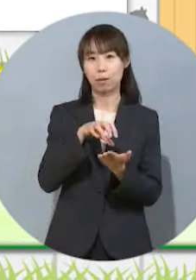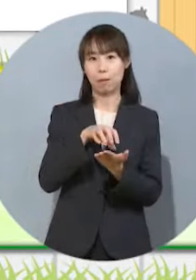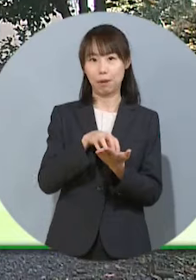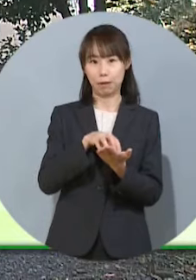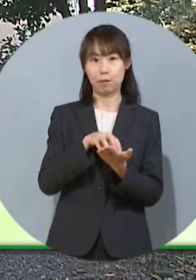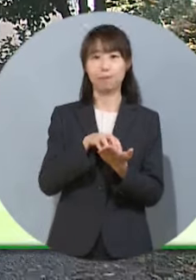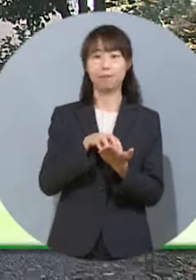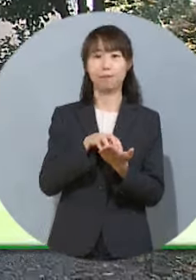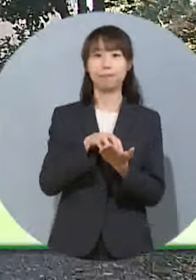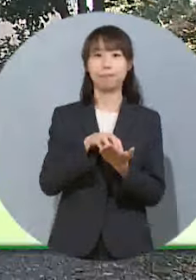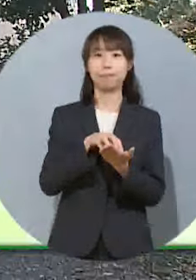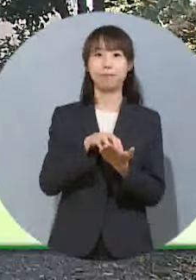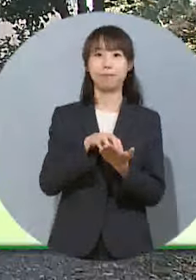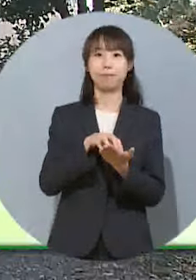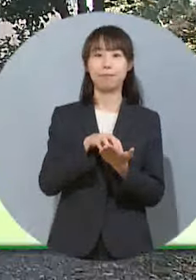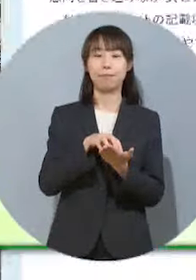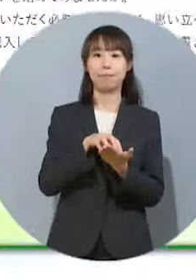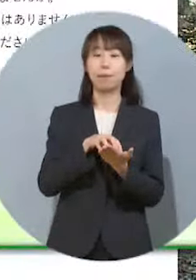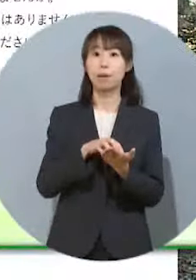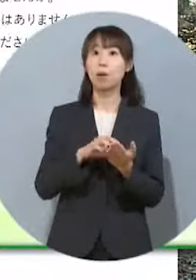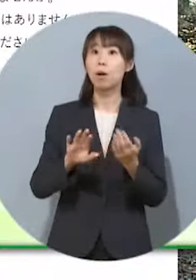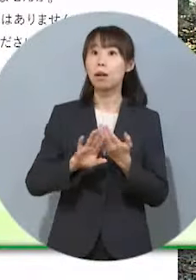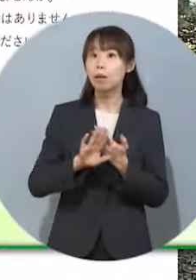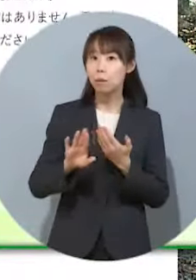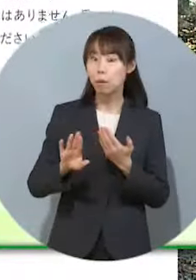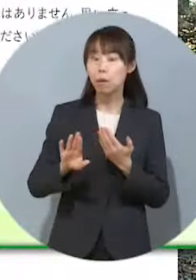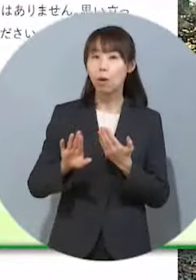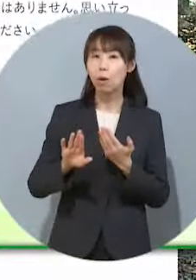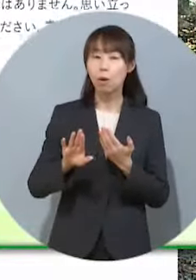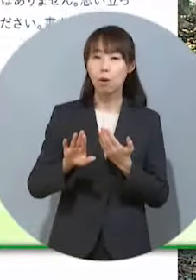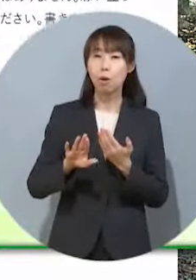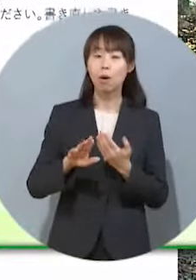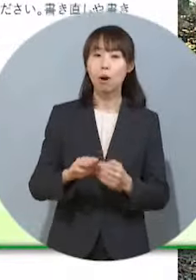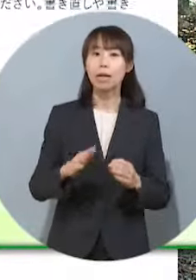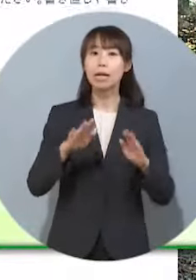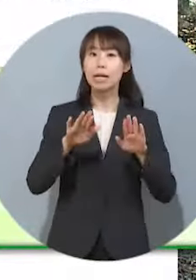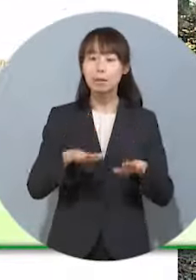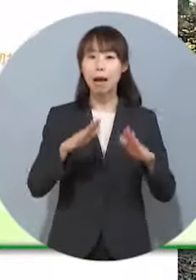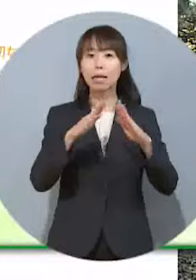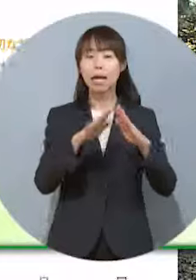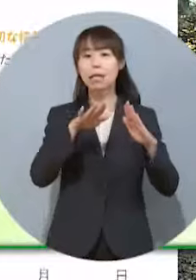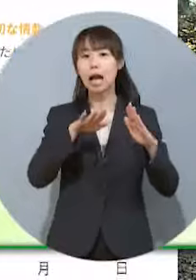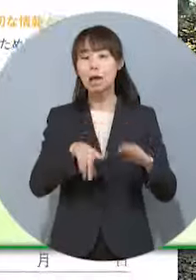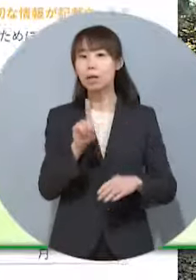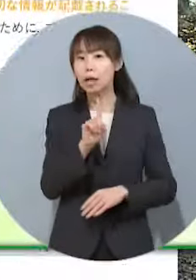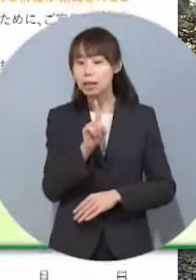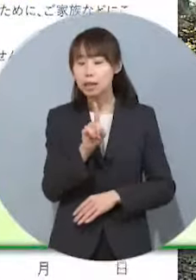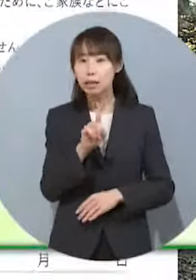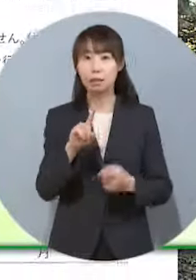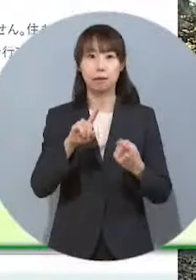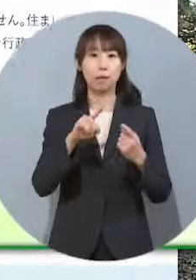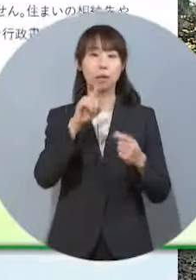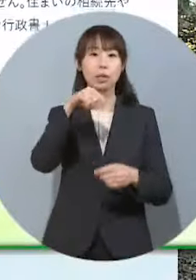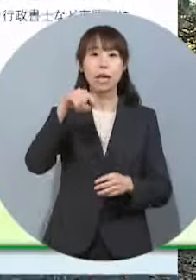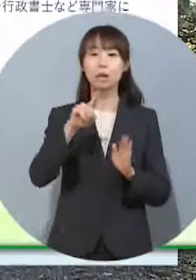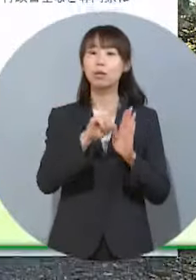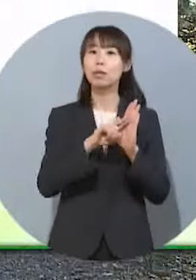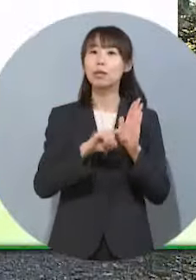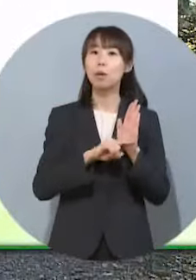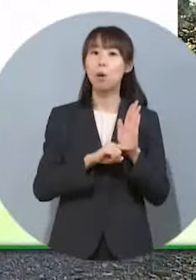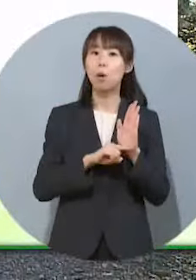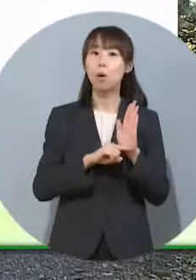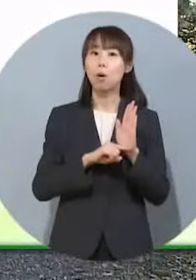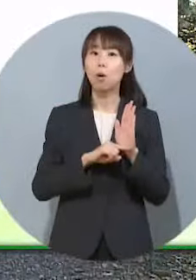しています。合わせて家財整理の状況チェックリストや住まい・土地の